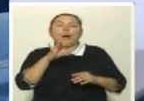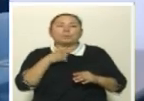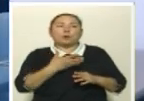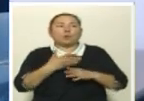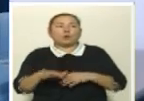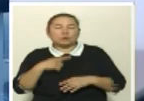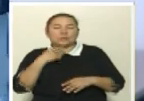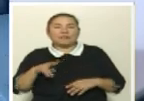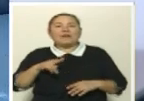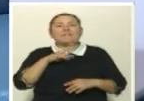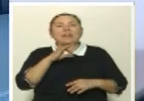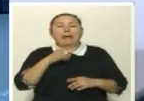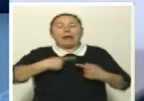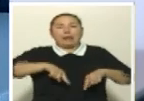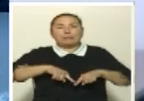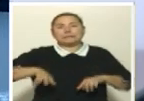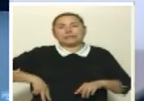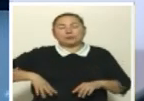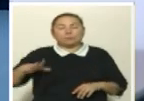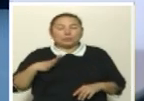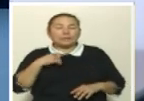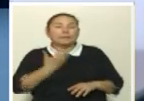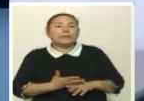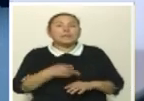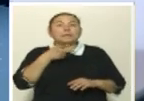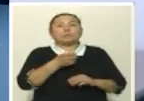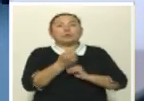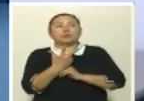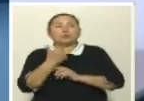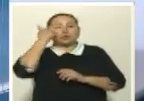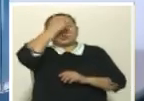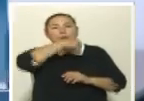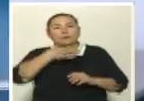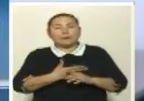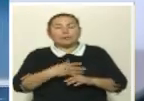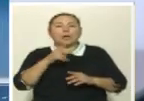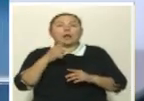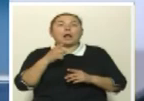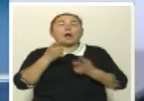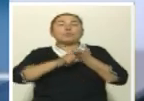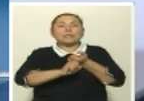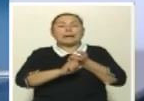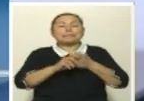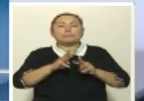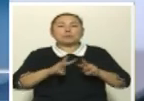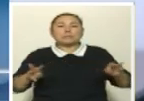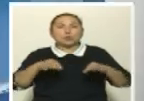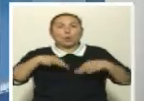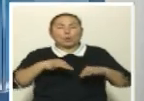акци ректо 201 республика коммуникаци министр